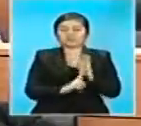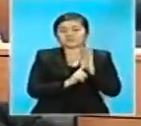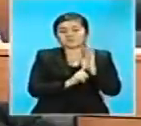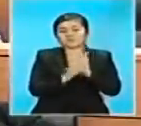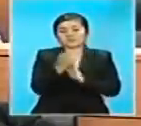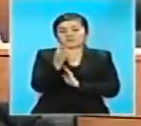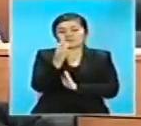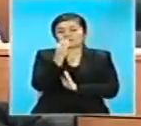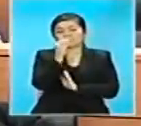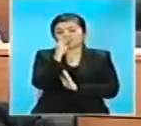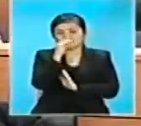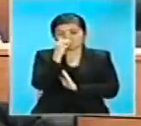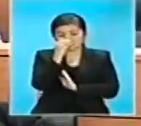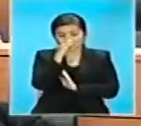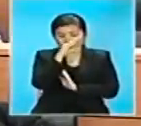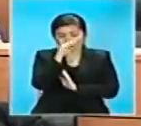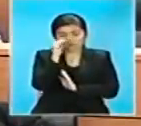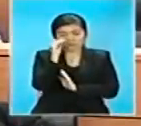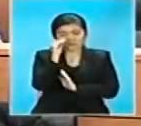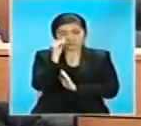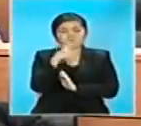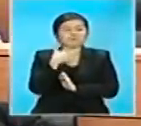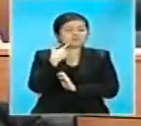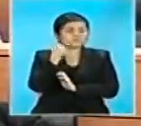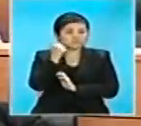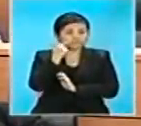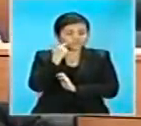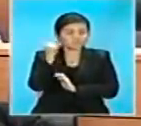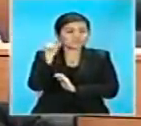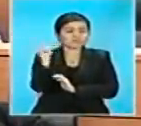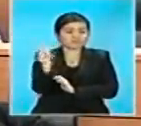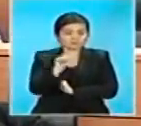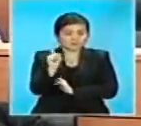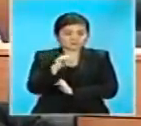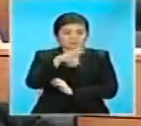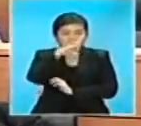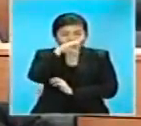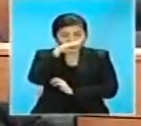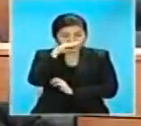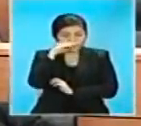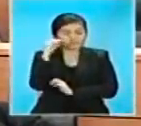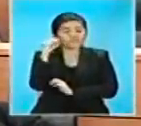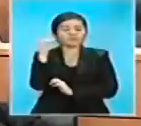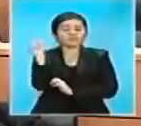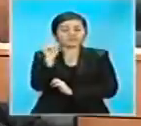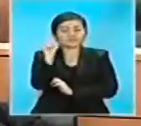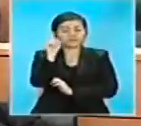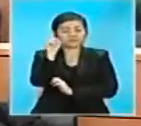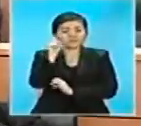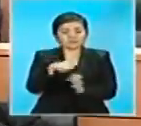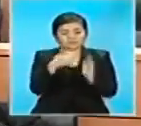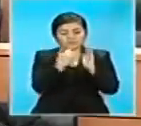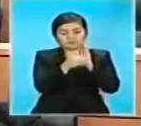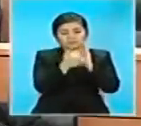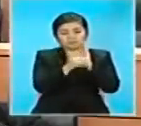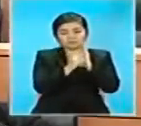มะลิที่อร่อยที่สุดหอมที่สุดก็ต้องมาจากทุ่งกะลาร้อง